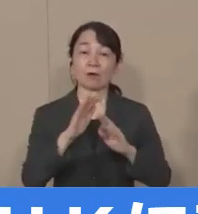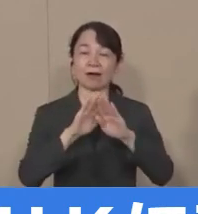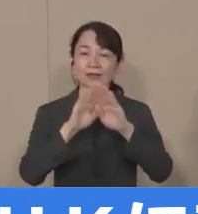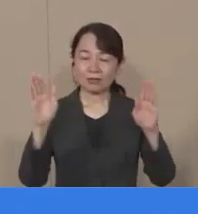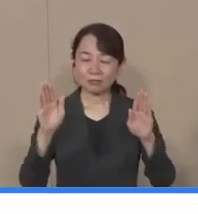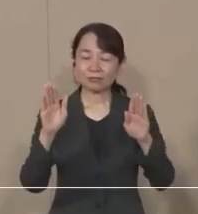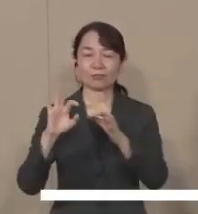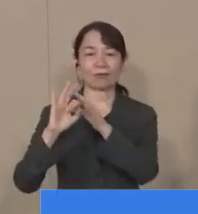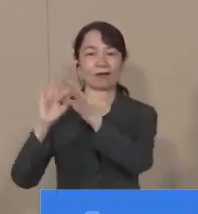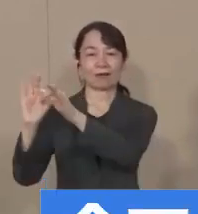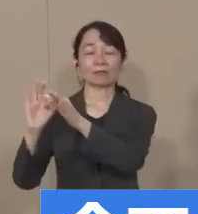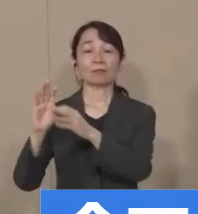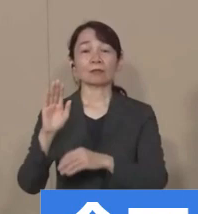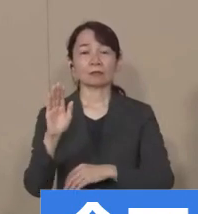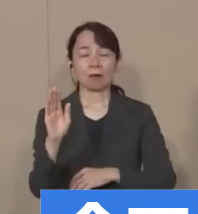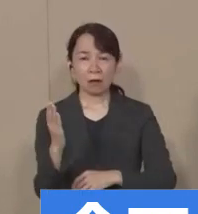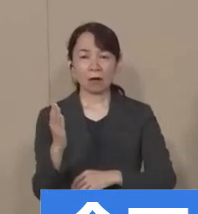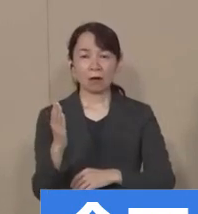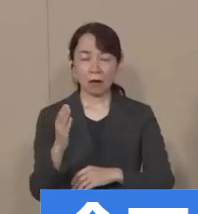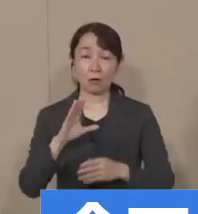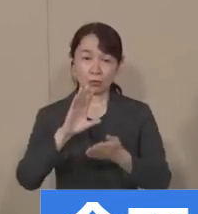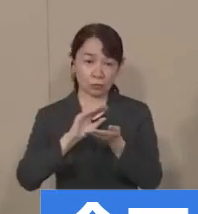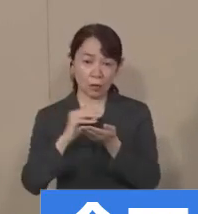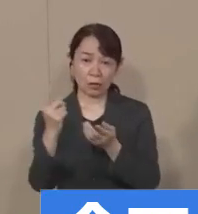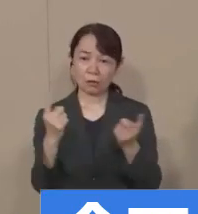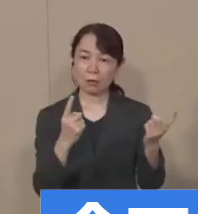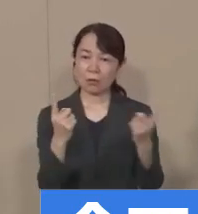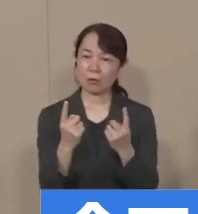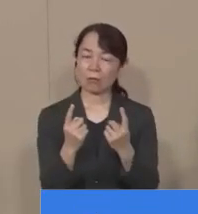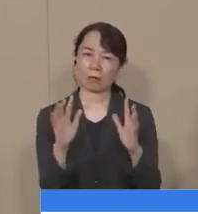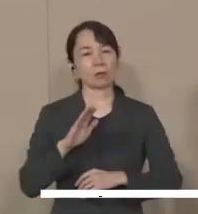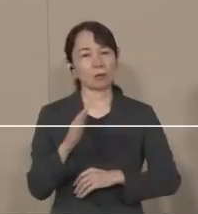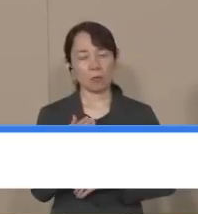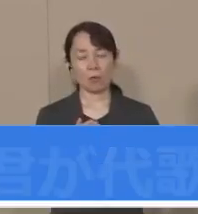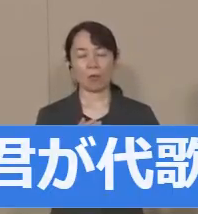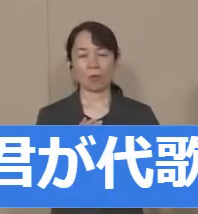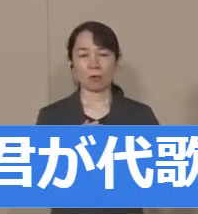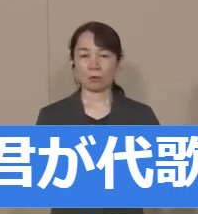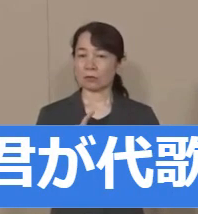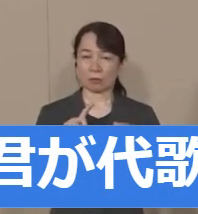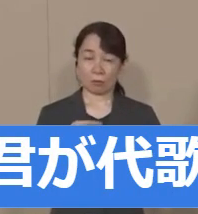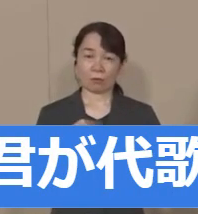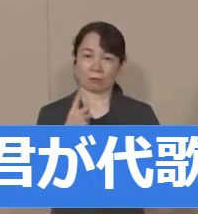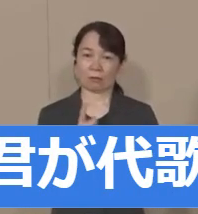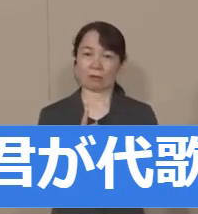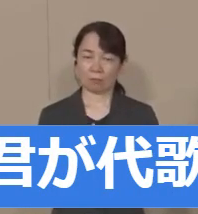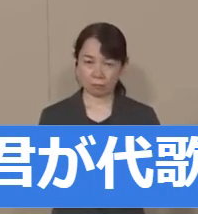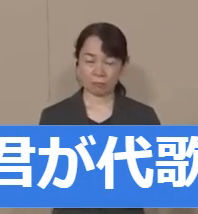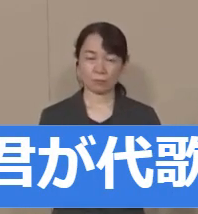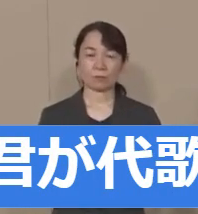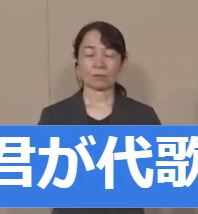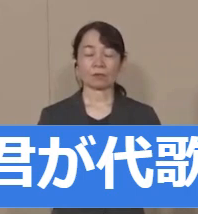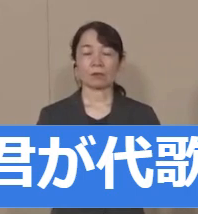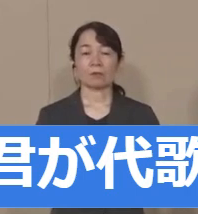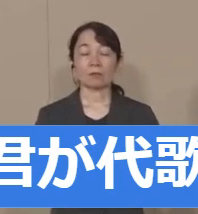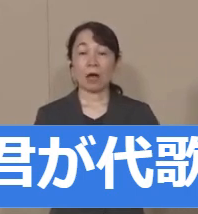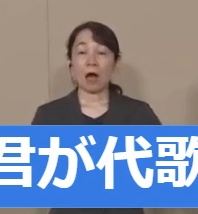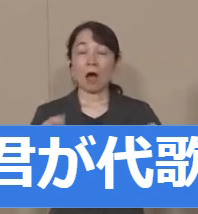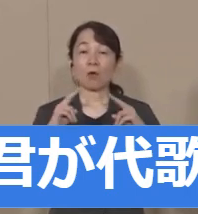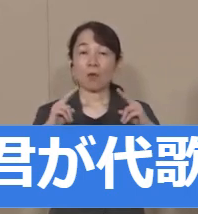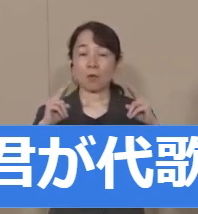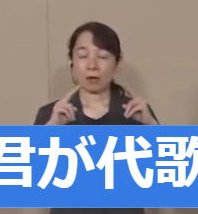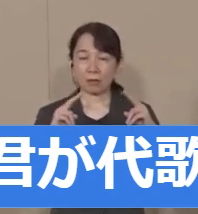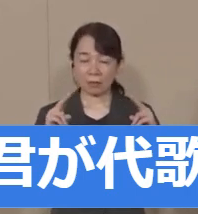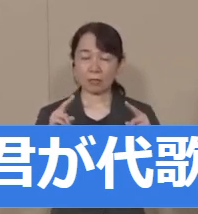ずすべてのテレビ局が取材に来ませんでした君が代歌唱拒否という集会